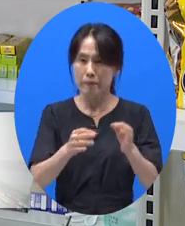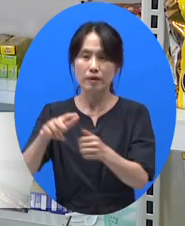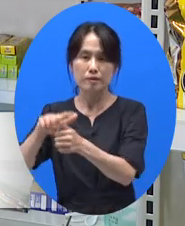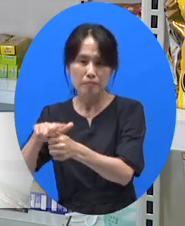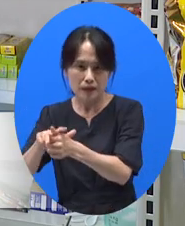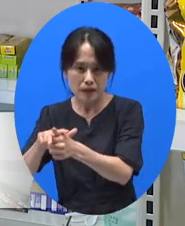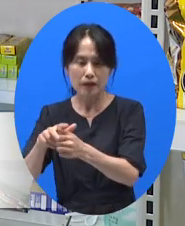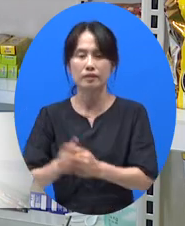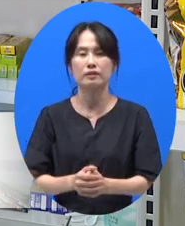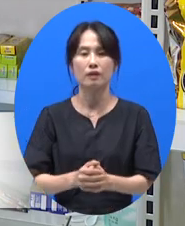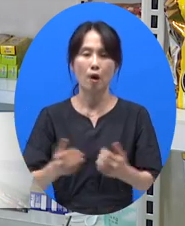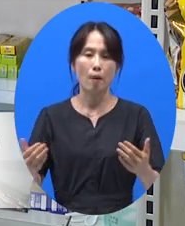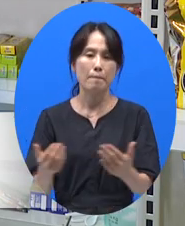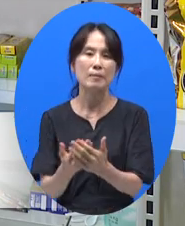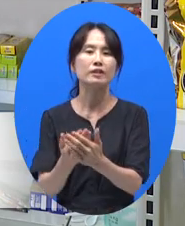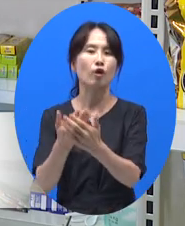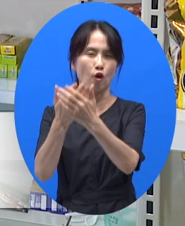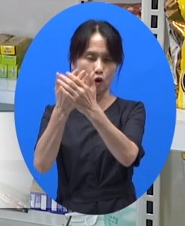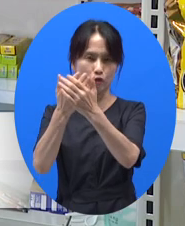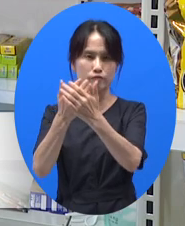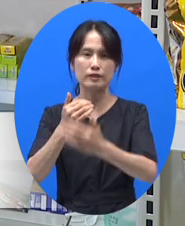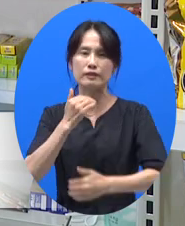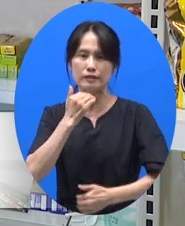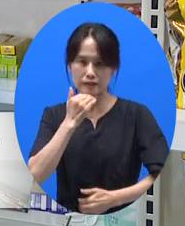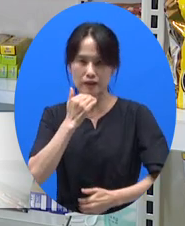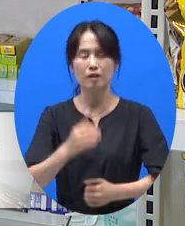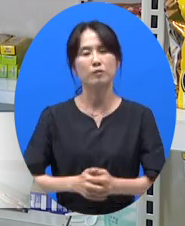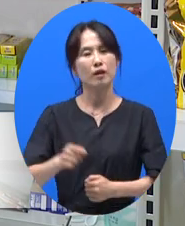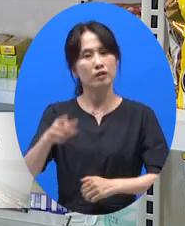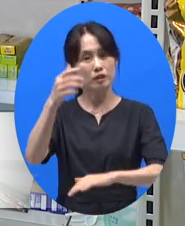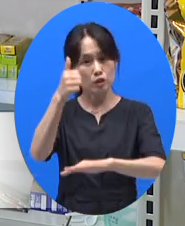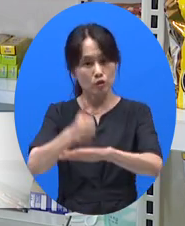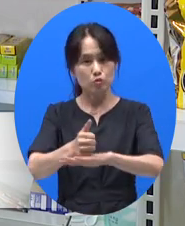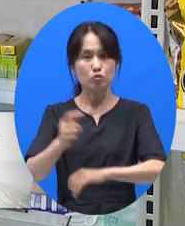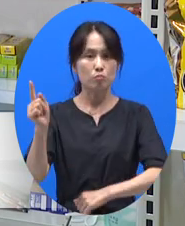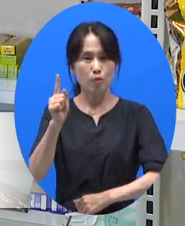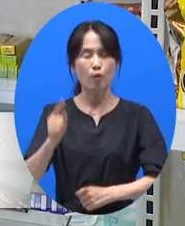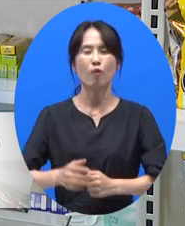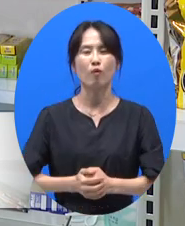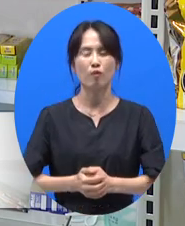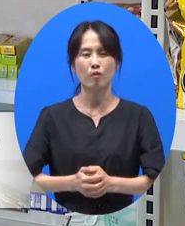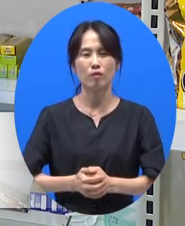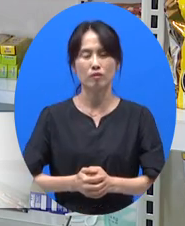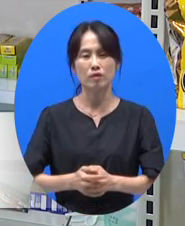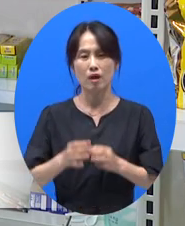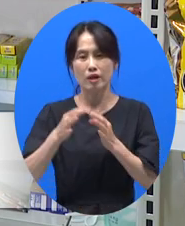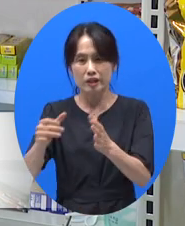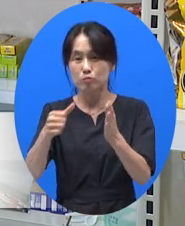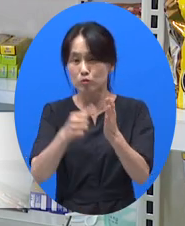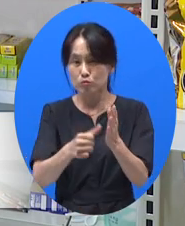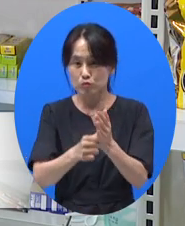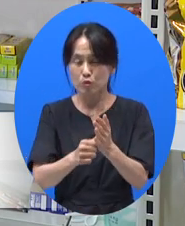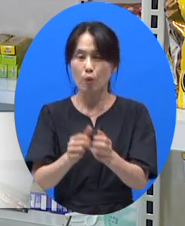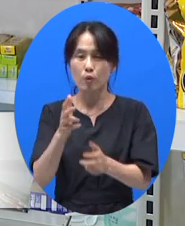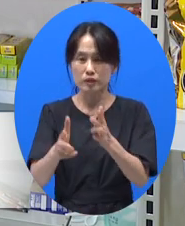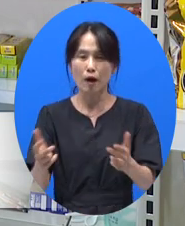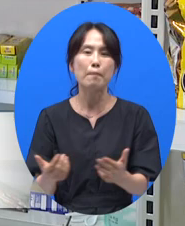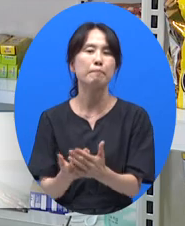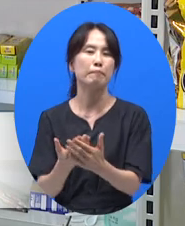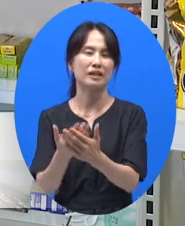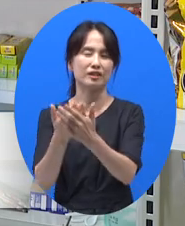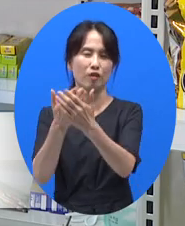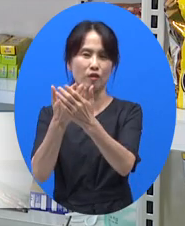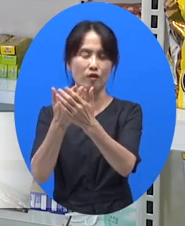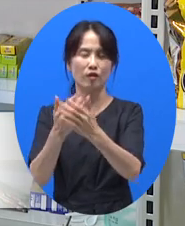마켓의 어떤 상향 평준화가 이루어진다면 이것이 결국은 도내의 기부식품 제공 사업의 발전을